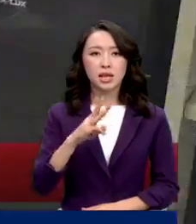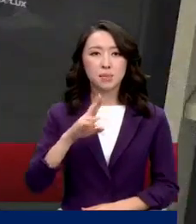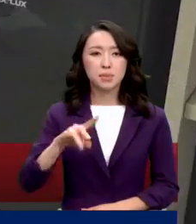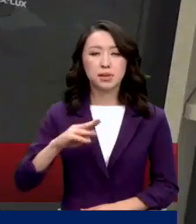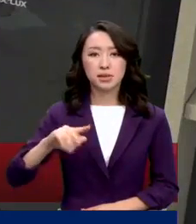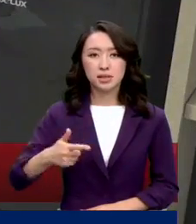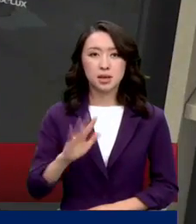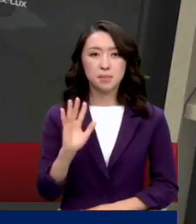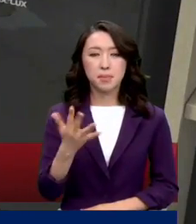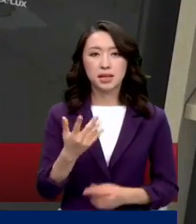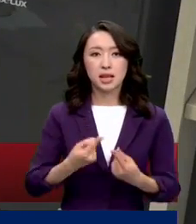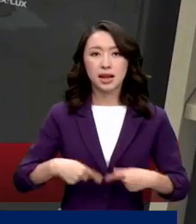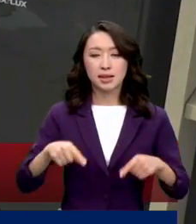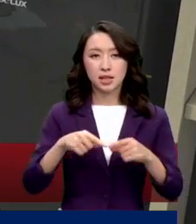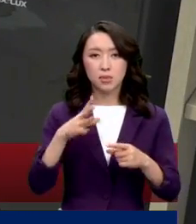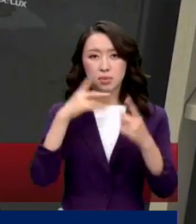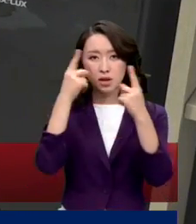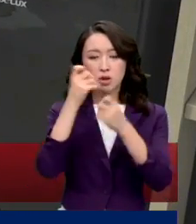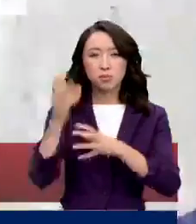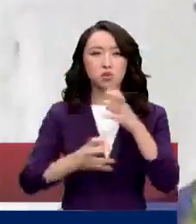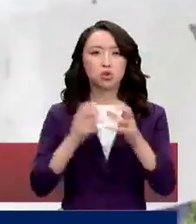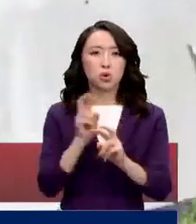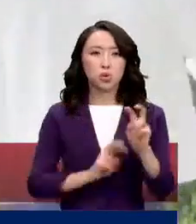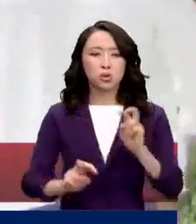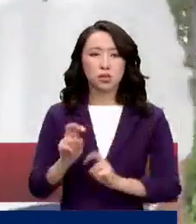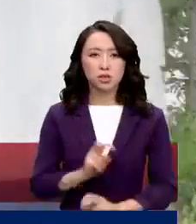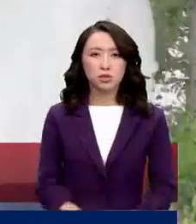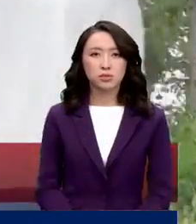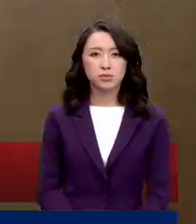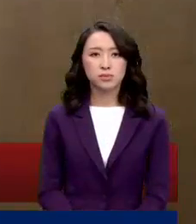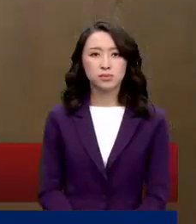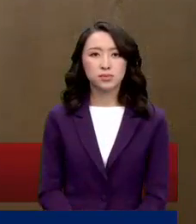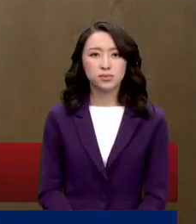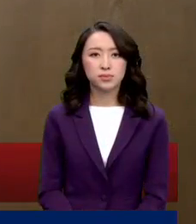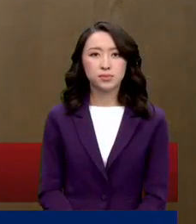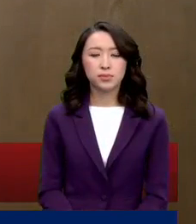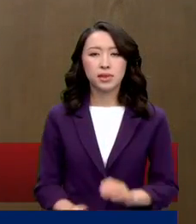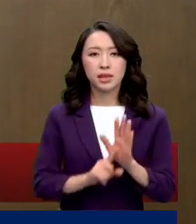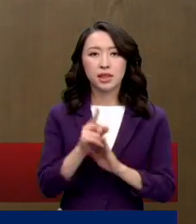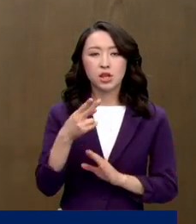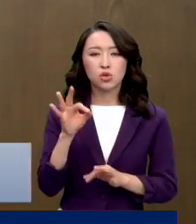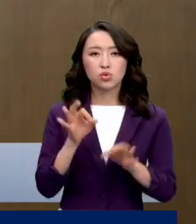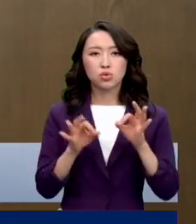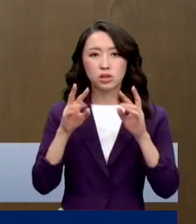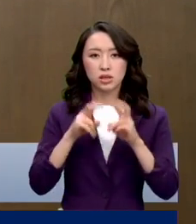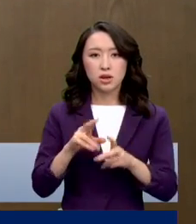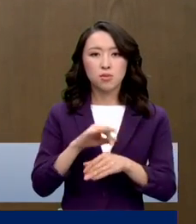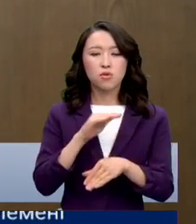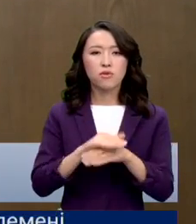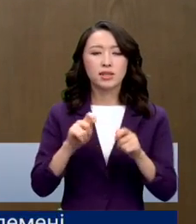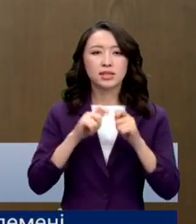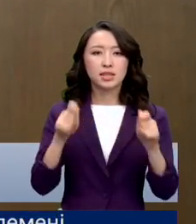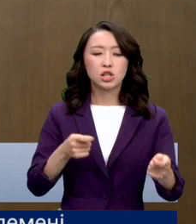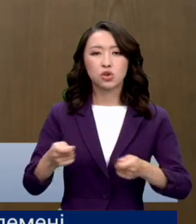тенге. Пятеро организаторов были объявлены в международный розыск. Начато досудебное расследование по факту создания